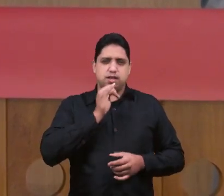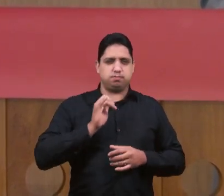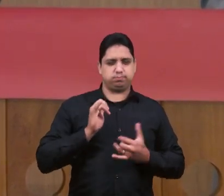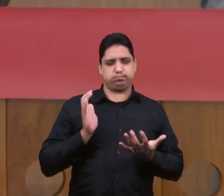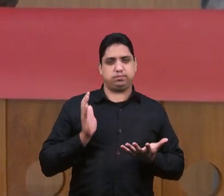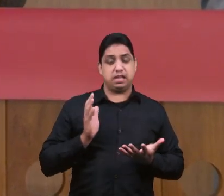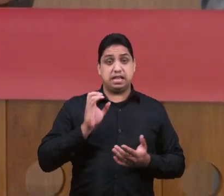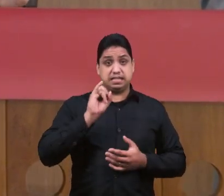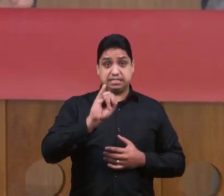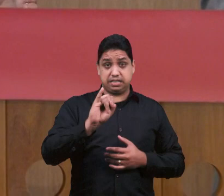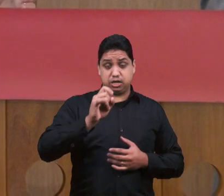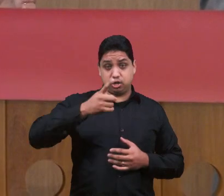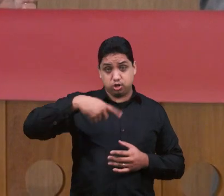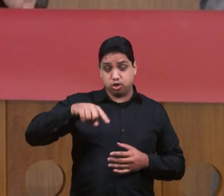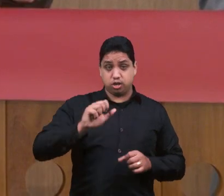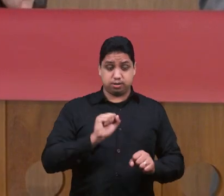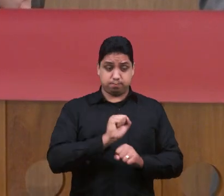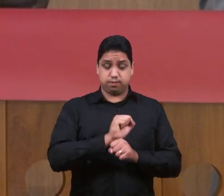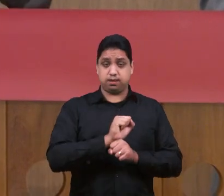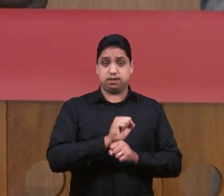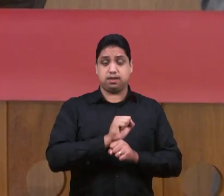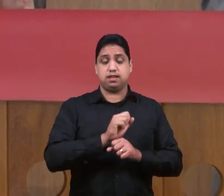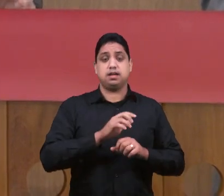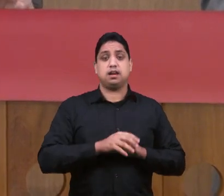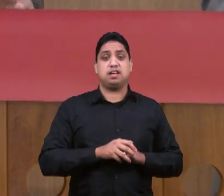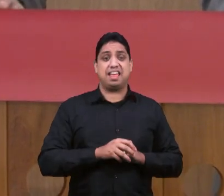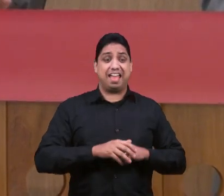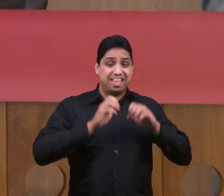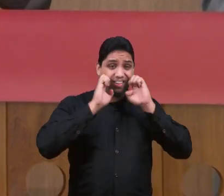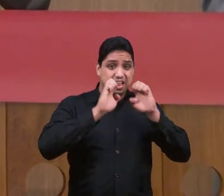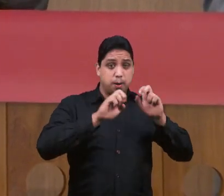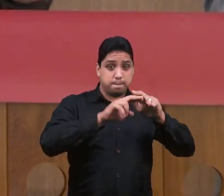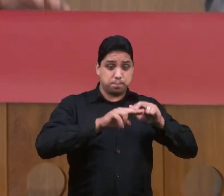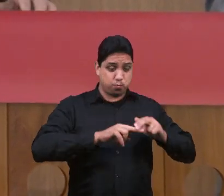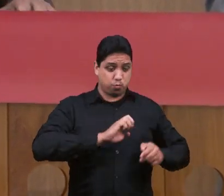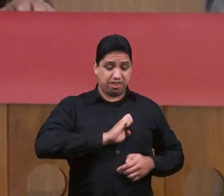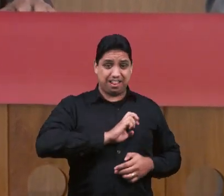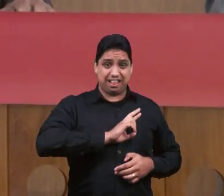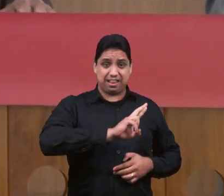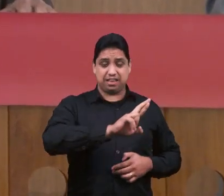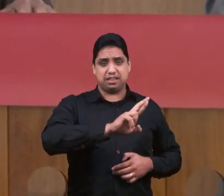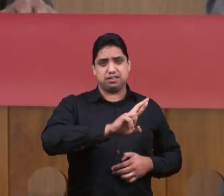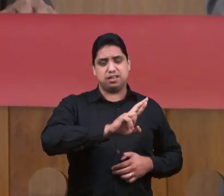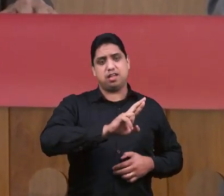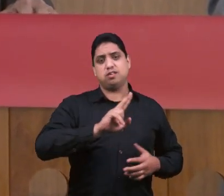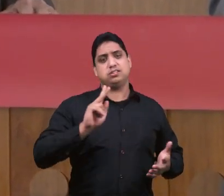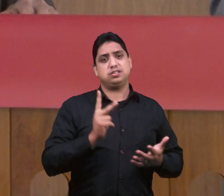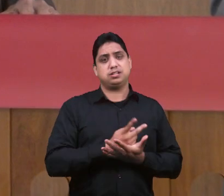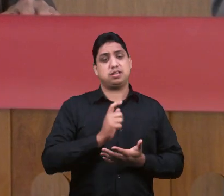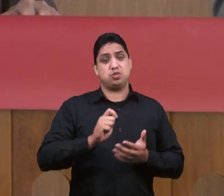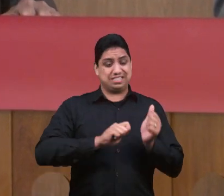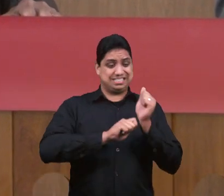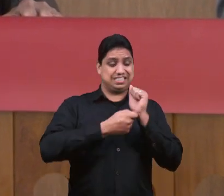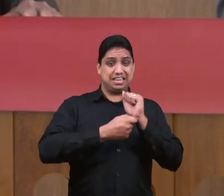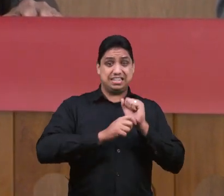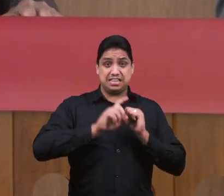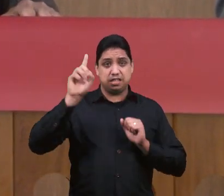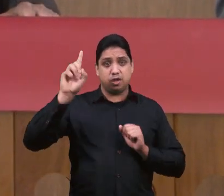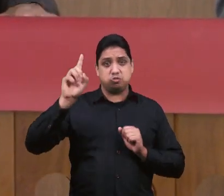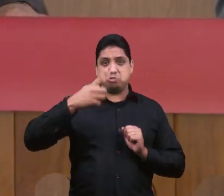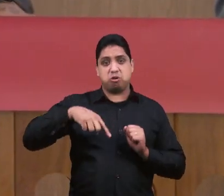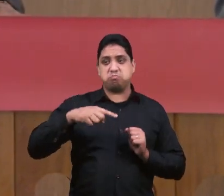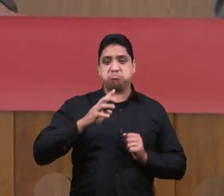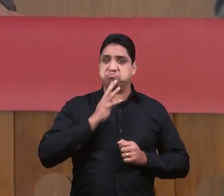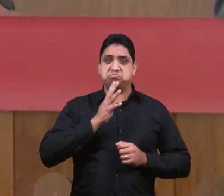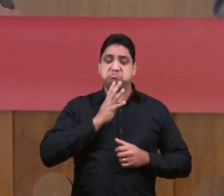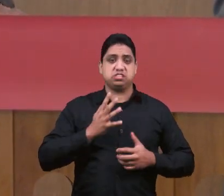où il doit se positionner. Donc, si on allait attendre un évangile fait par religion, certainement les mystères de Dieu n'allaient pas